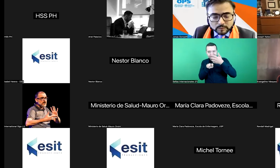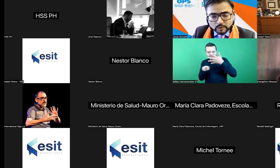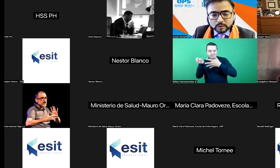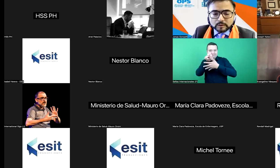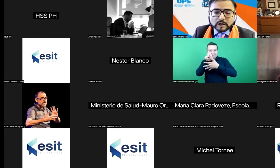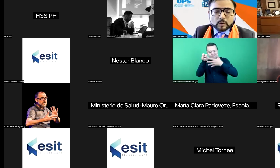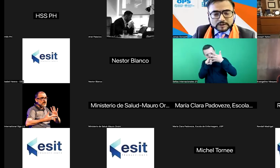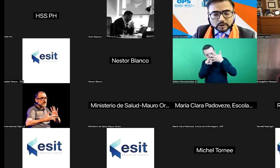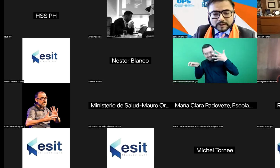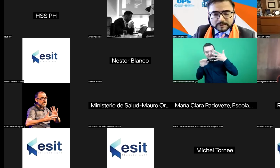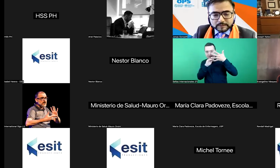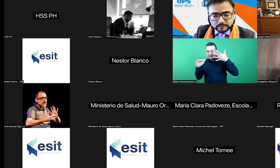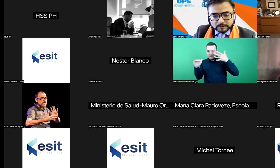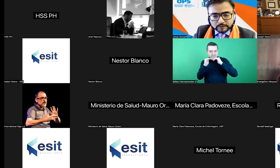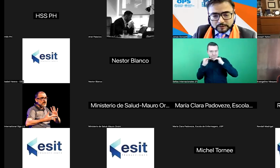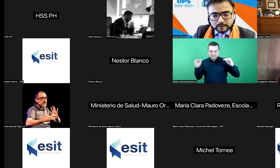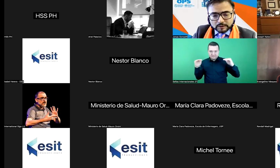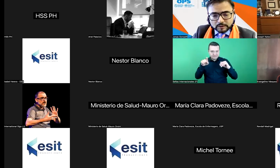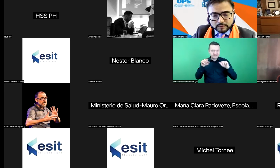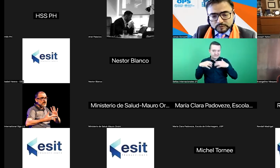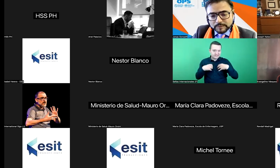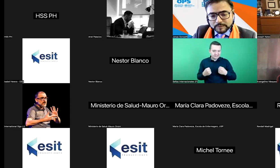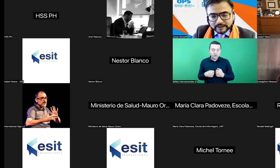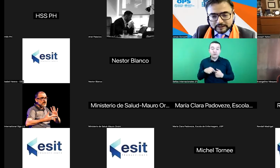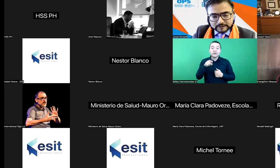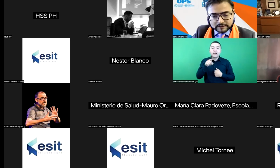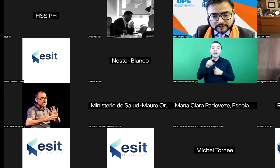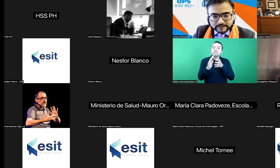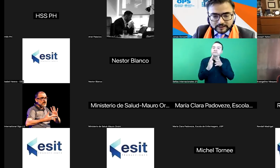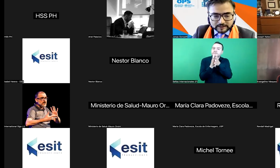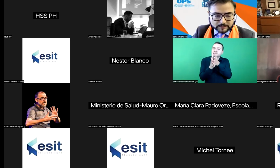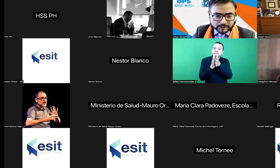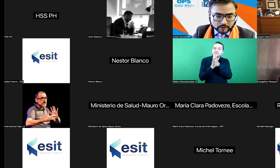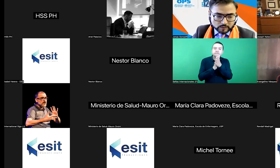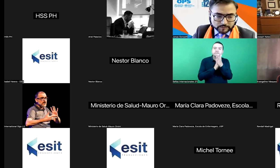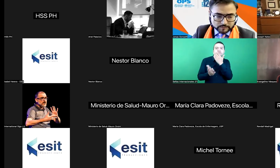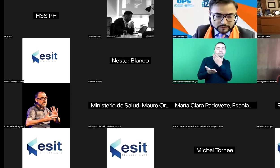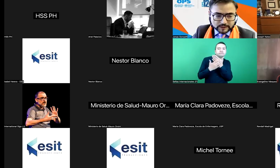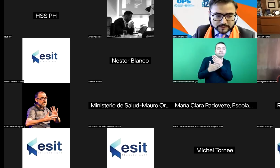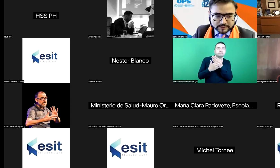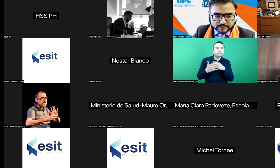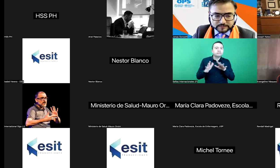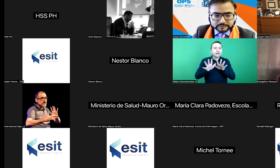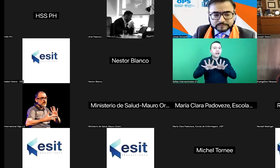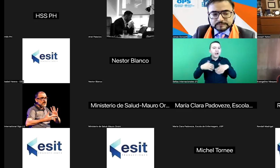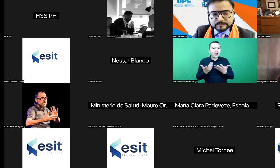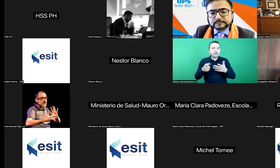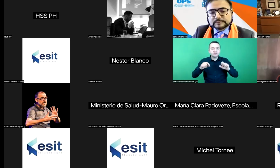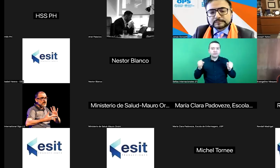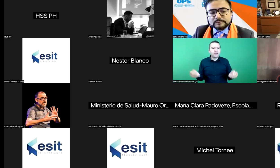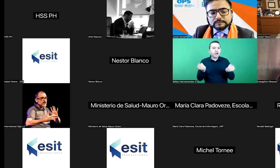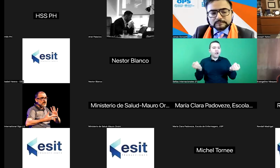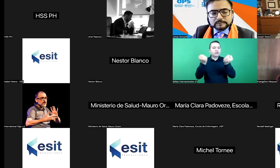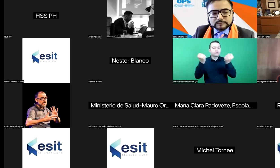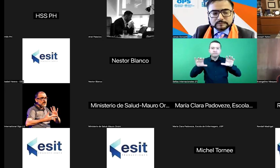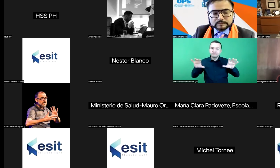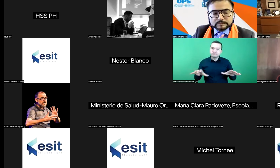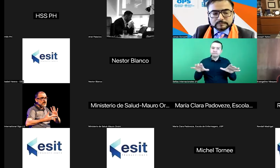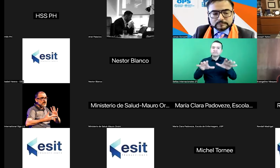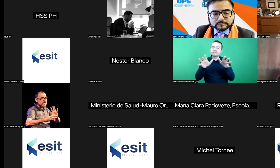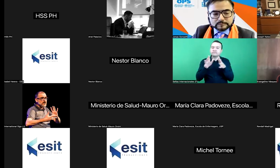soins intégrés santé, qui va aborder l'objectif principal de l'activité qui nous